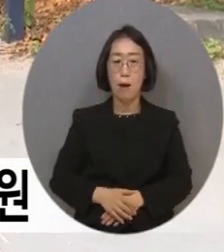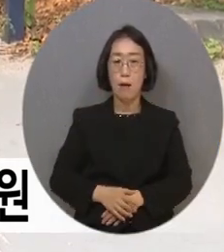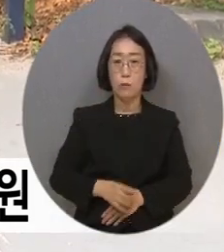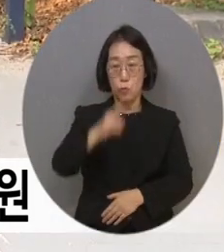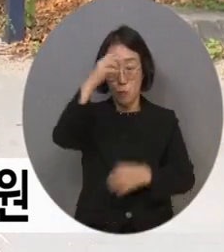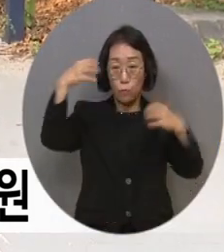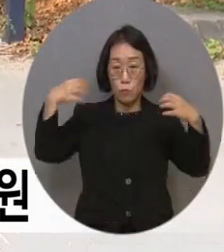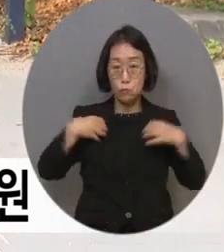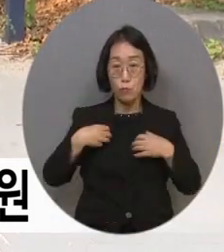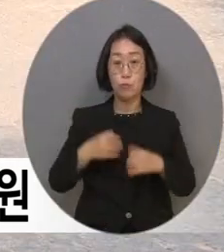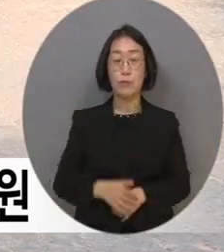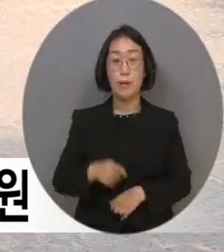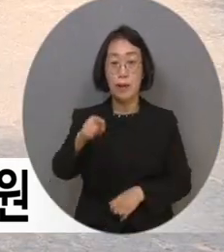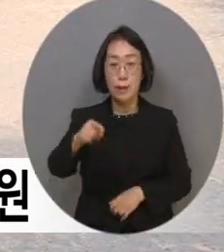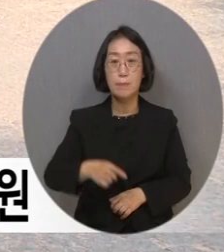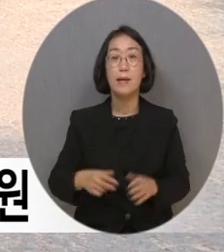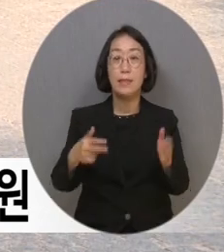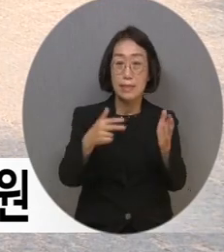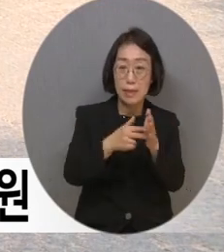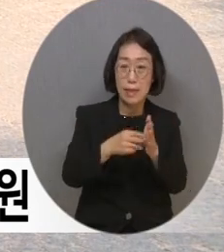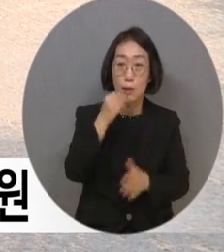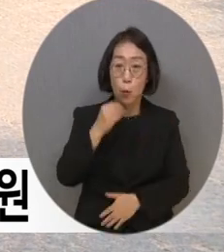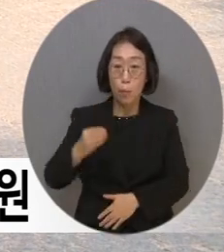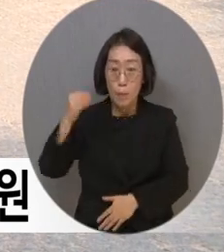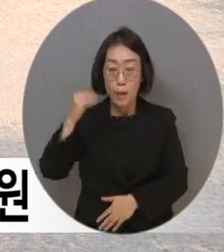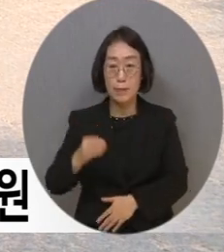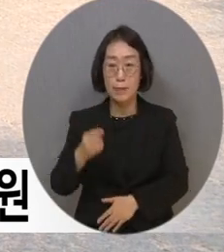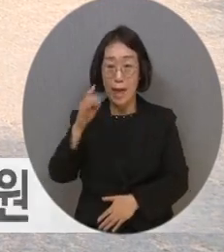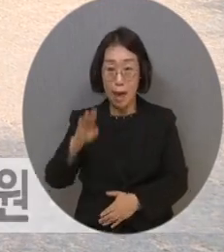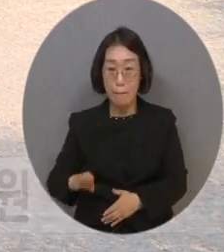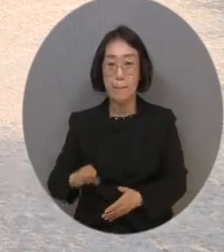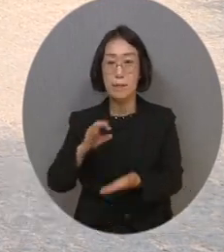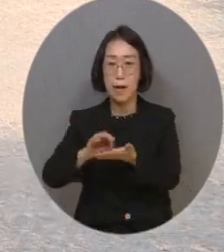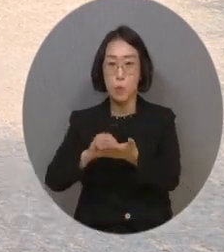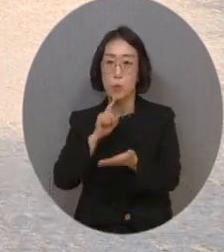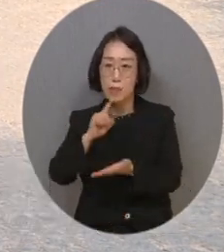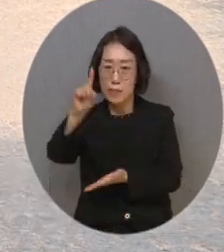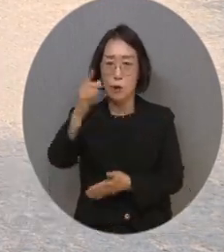한국장학재단 홈페이지와 애플리케이션에서 신청할 수 있습니다